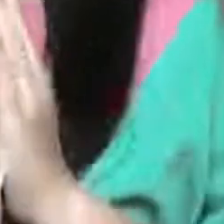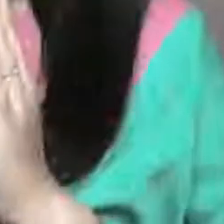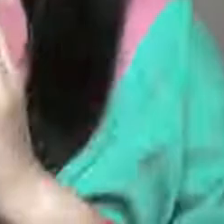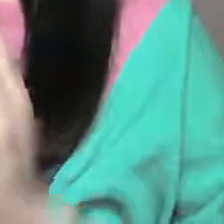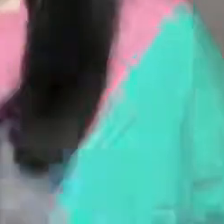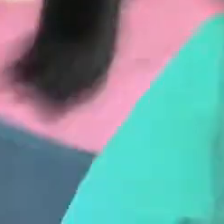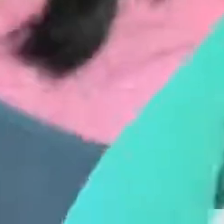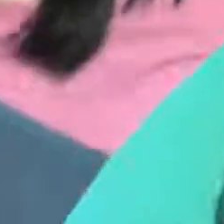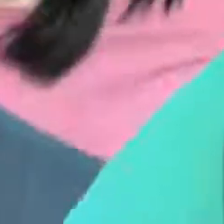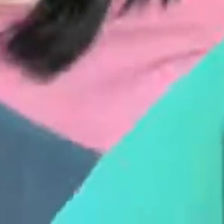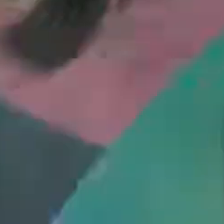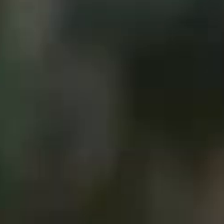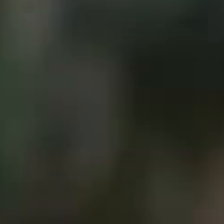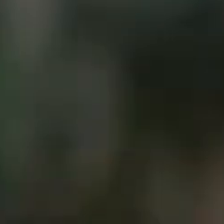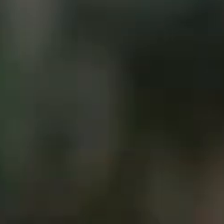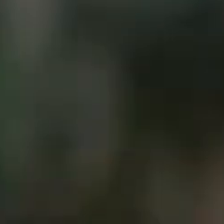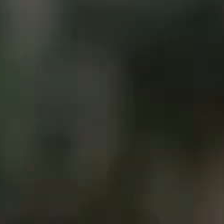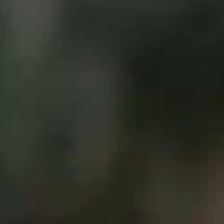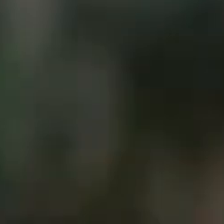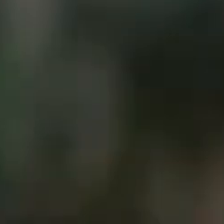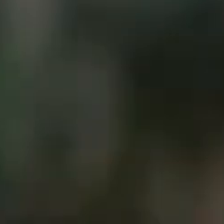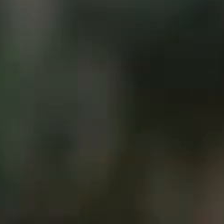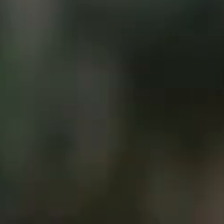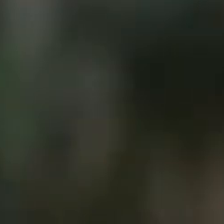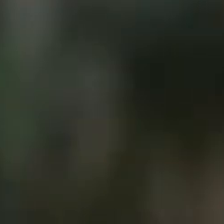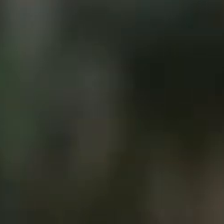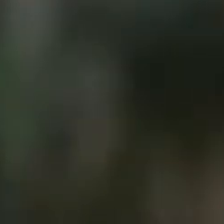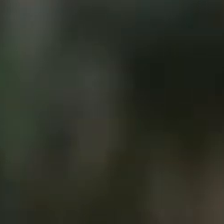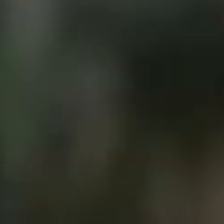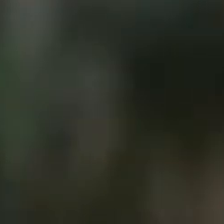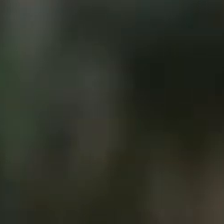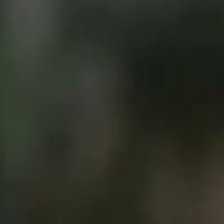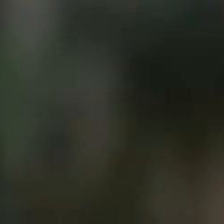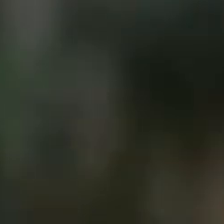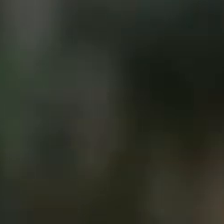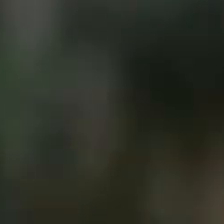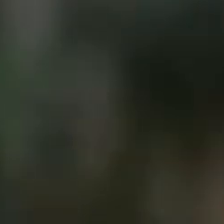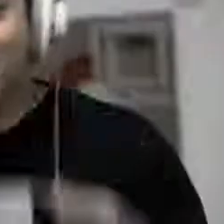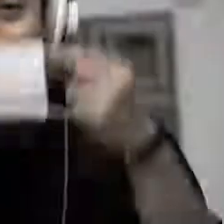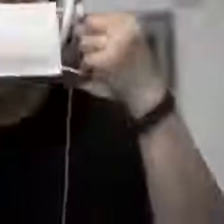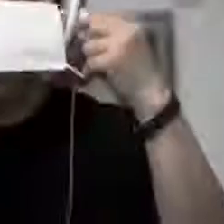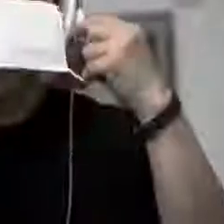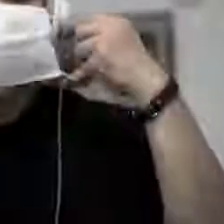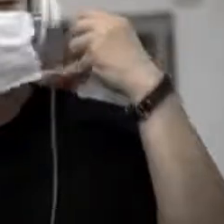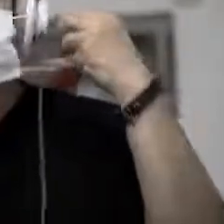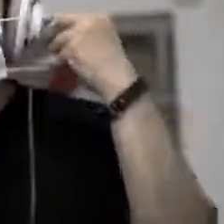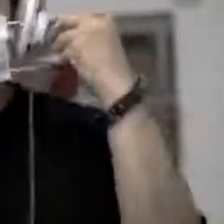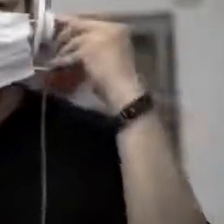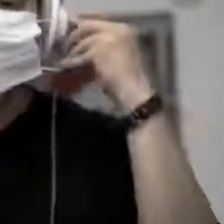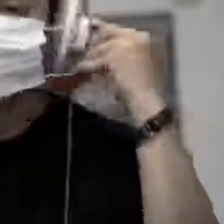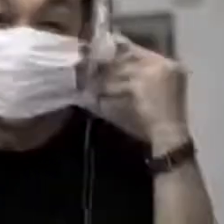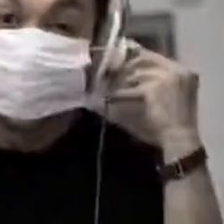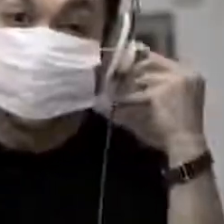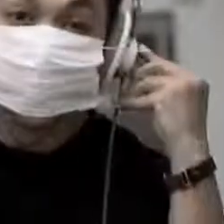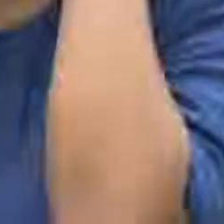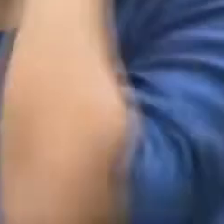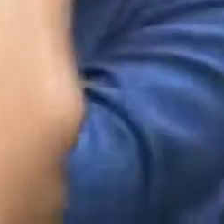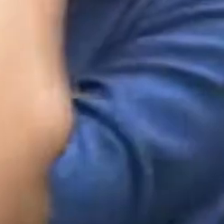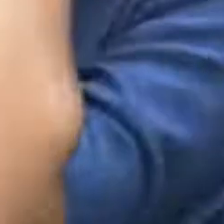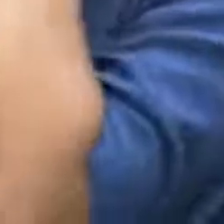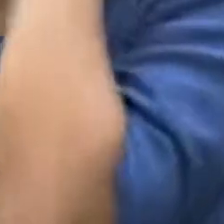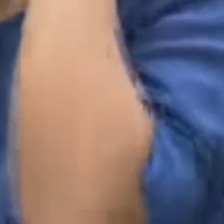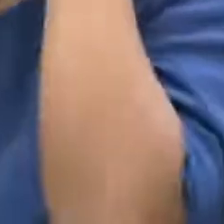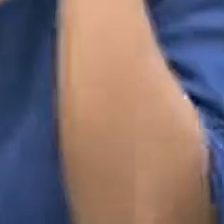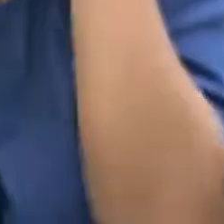tak panik berdoa tiada henti wajib iman amainmu pakailah mask